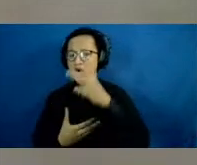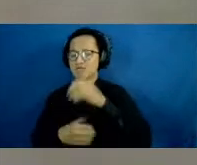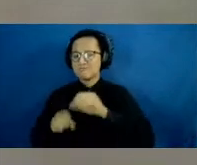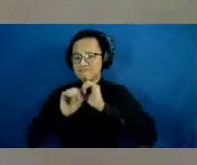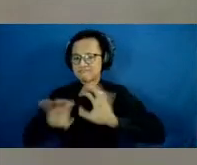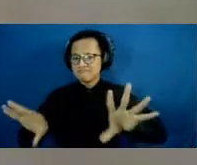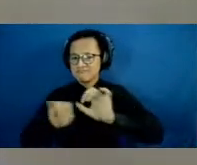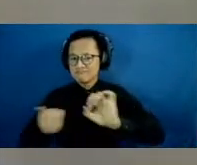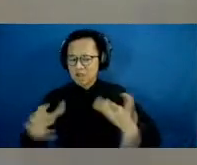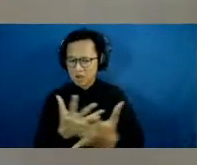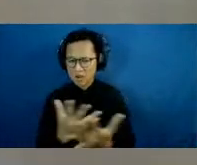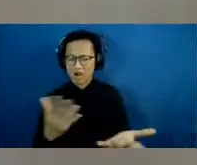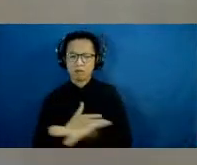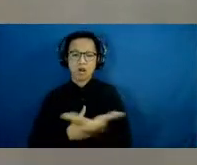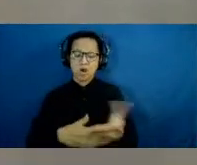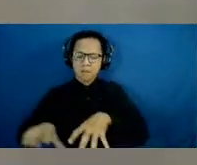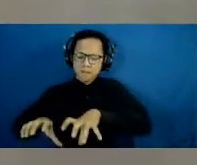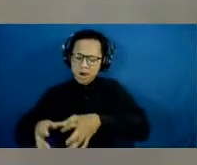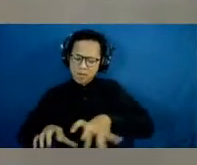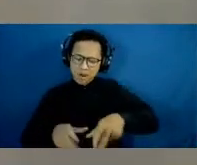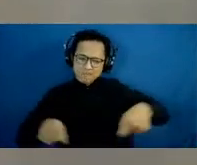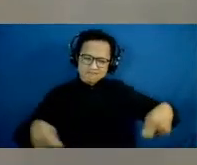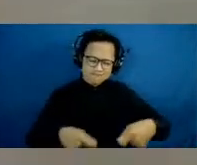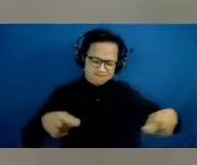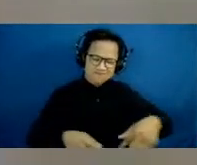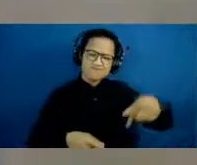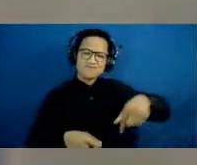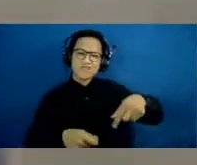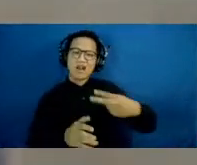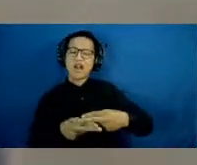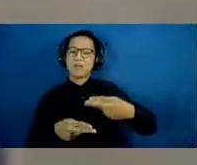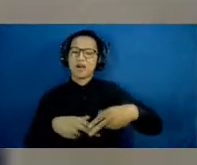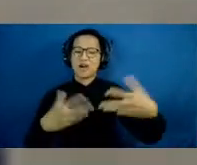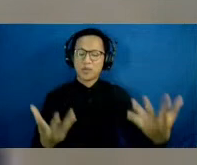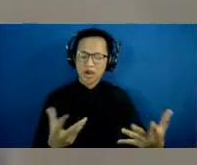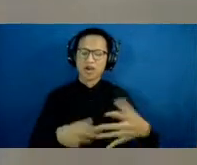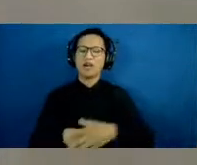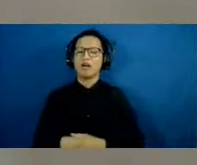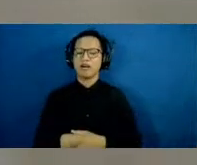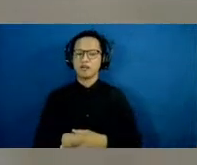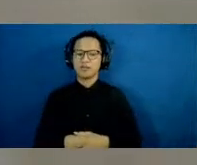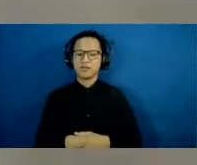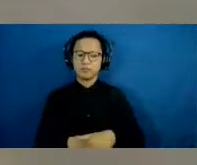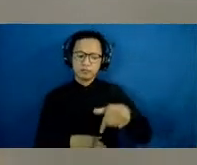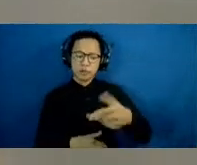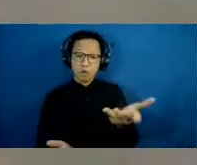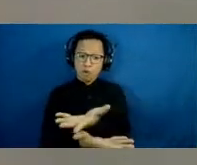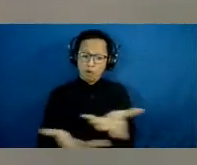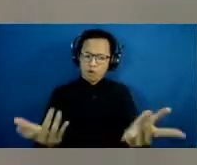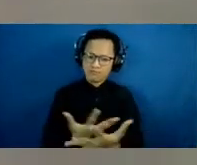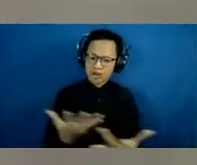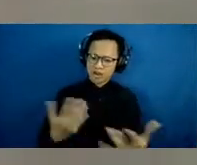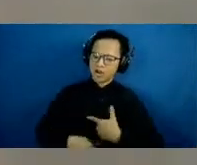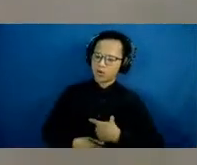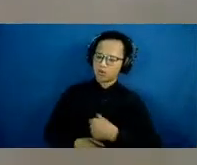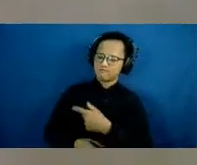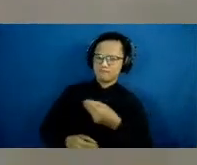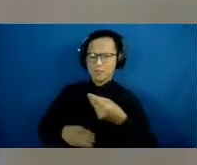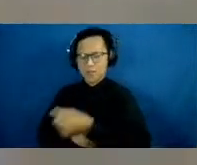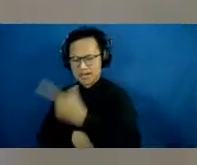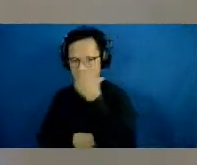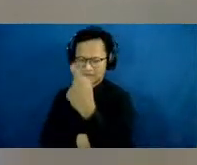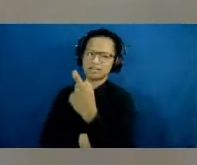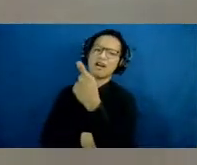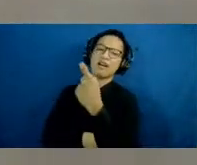itu bahan baku yang kita guna aja gitu, supaya nanti customer-nya makin nyata kita. Jadi nggak cuma